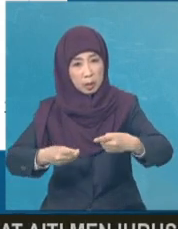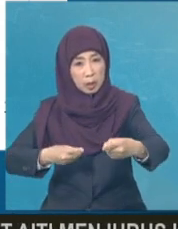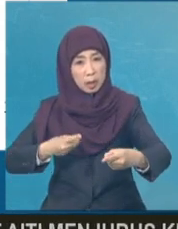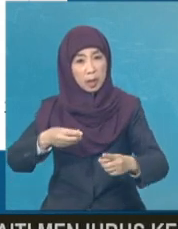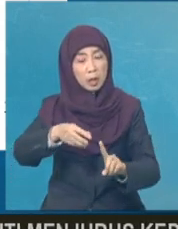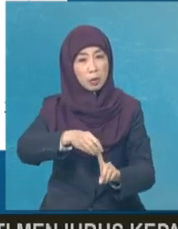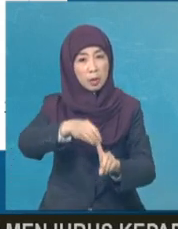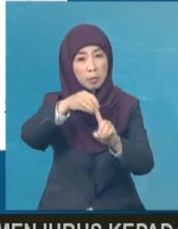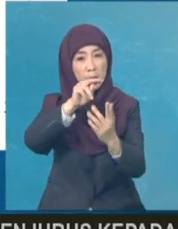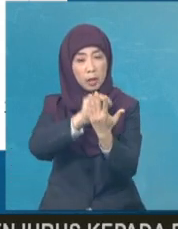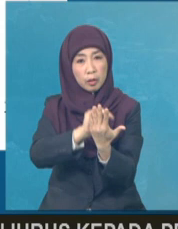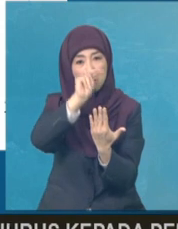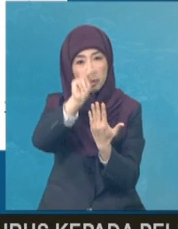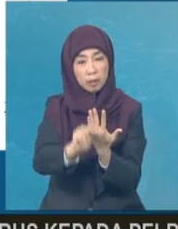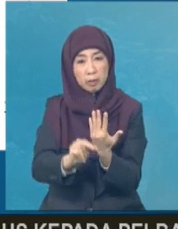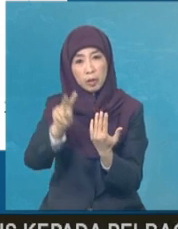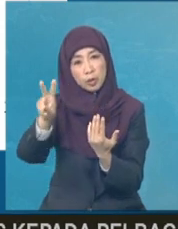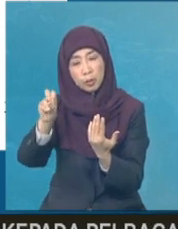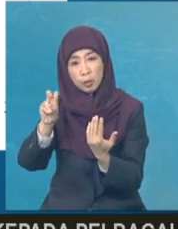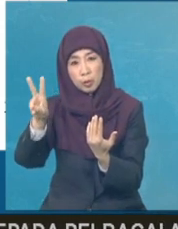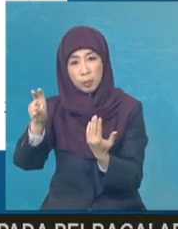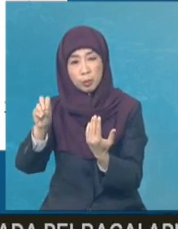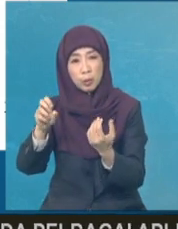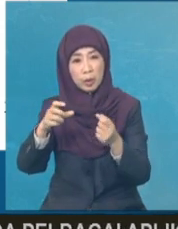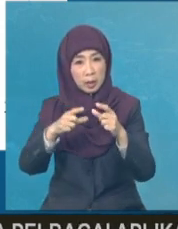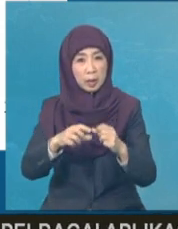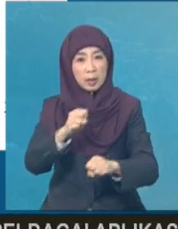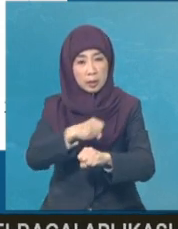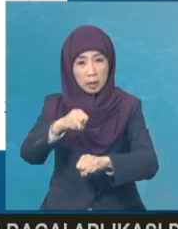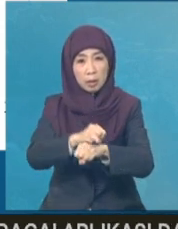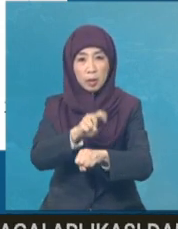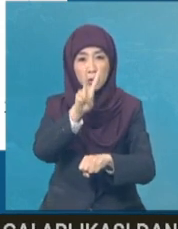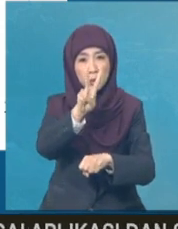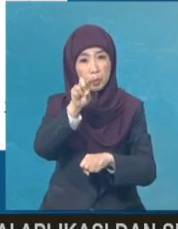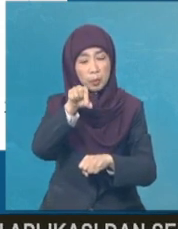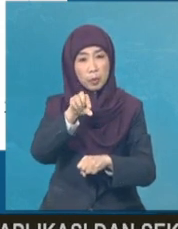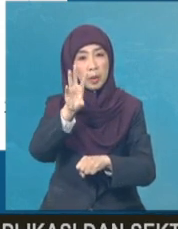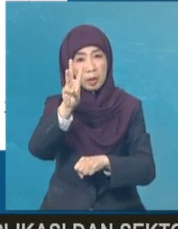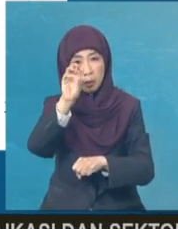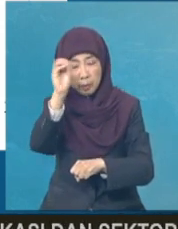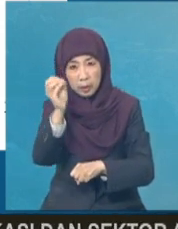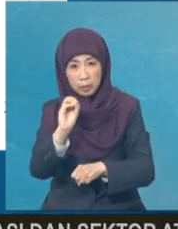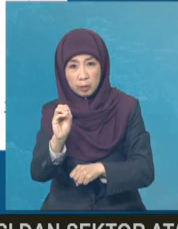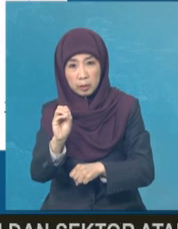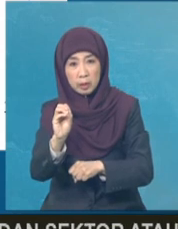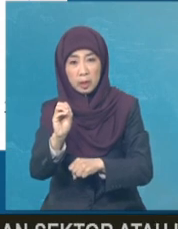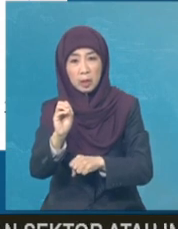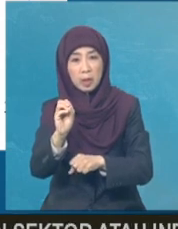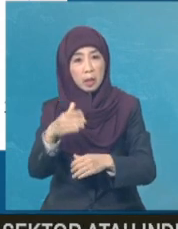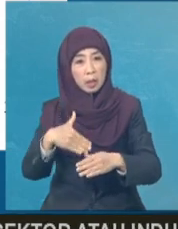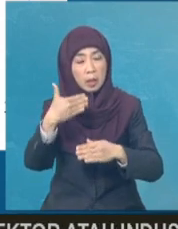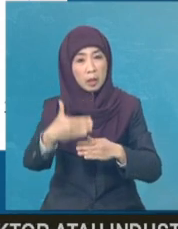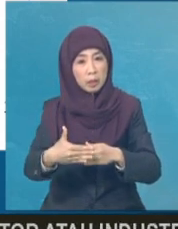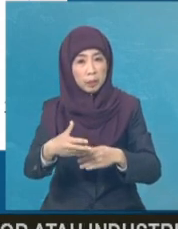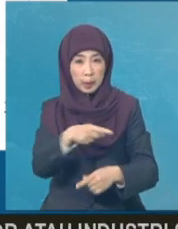utama pada bulan November 2020 adalah Singapura 25 perpuluhan 600 diikuti